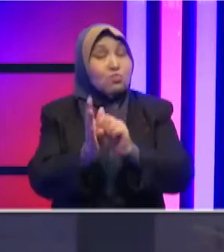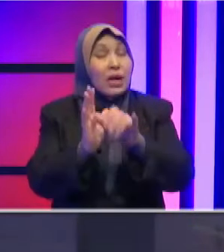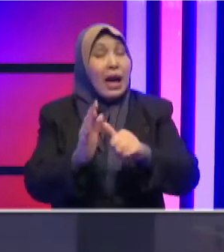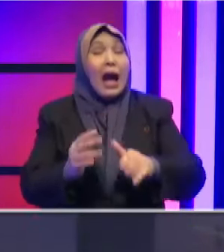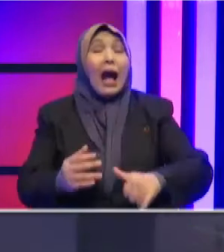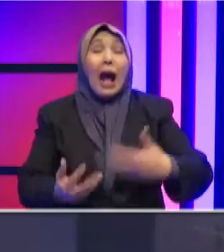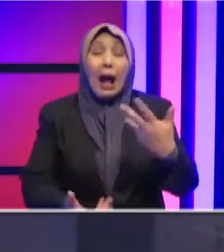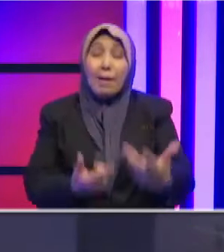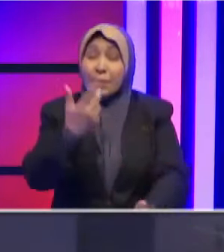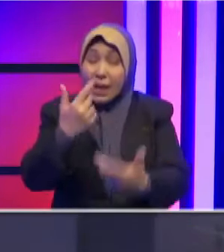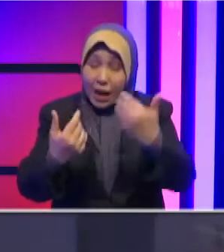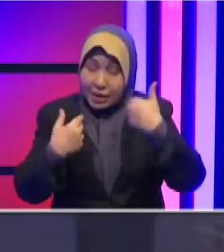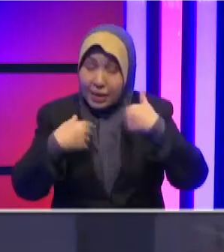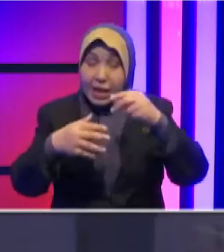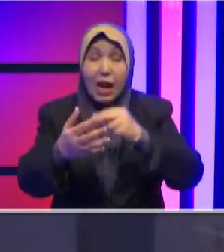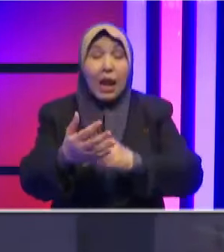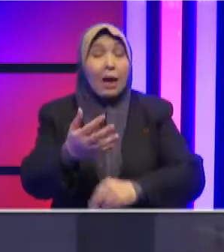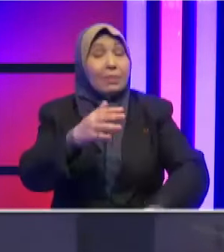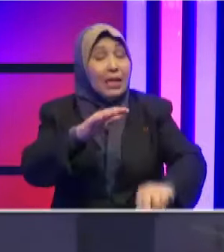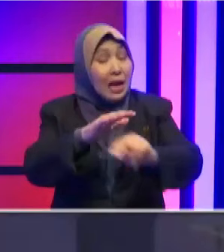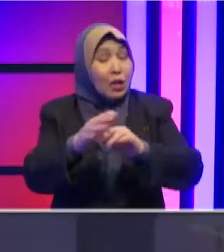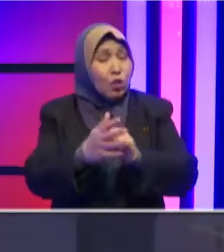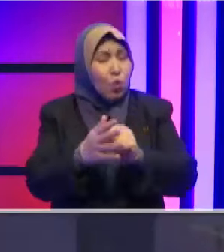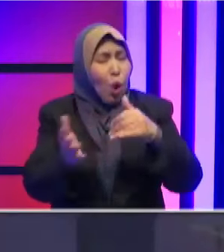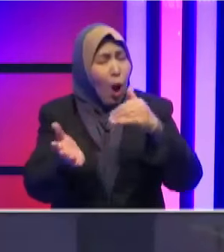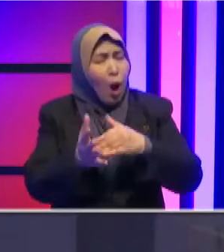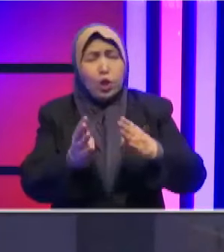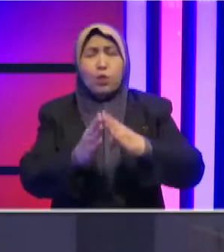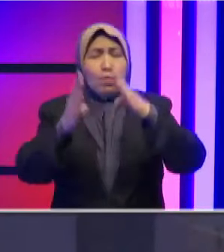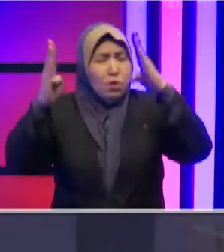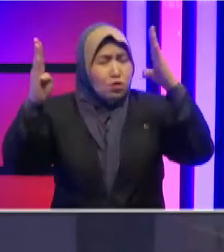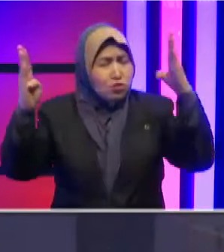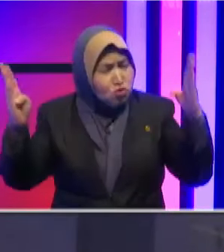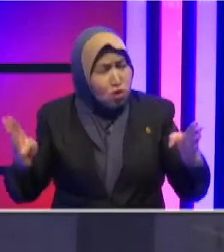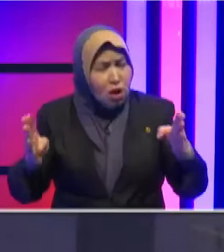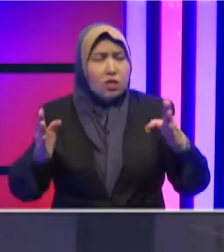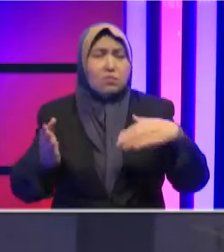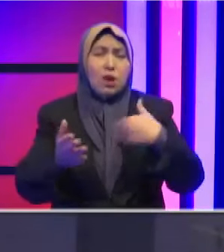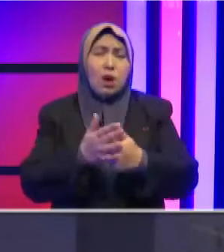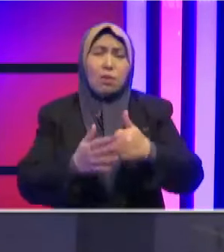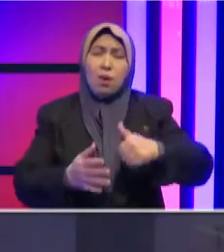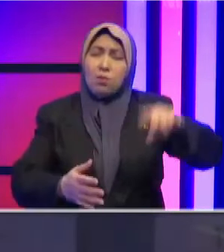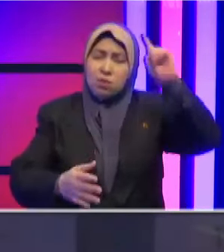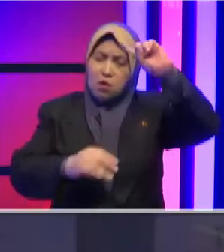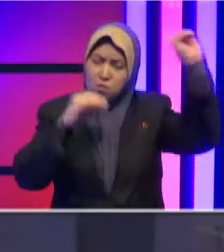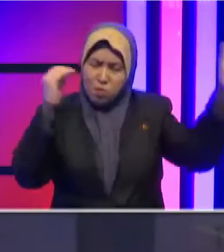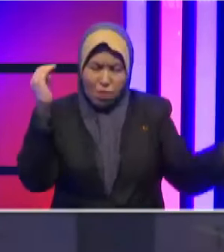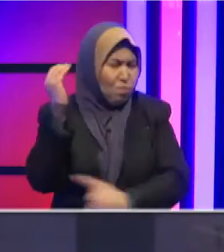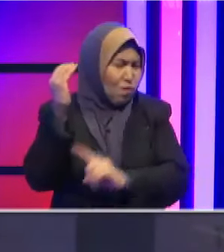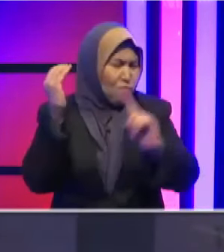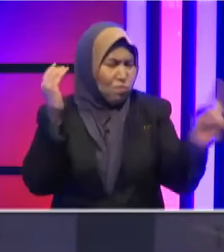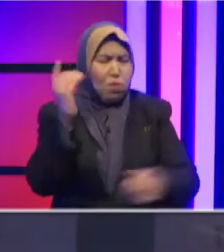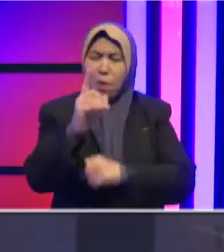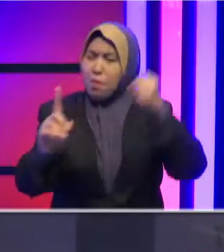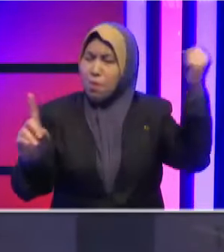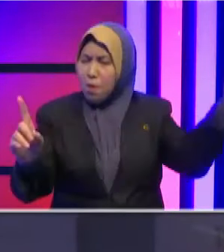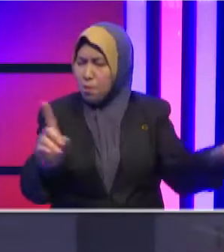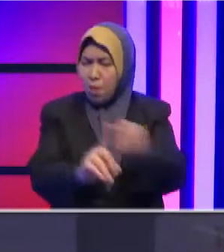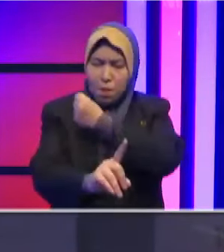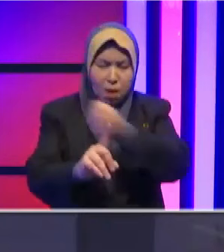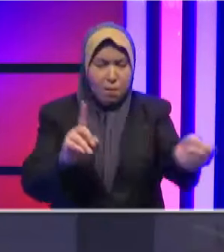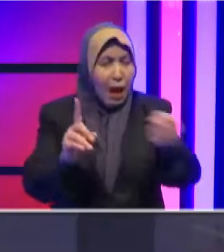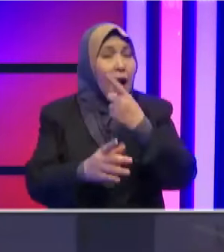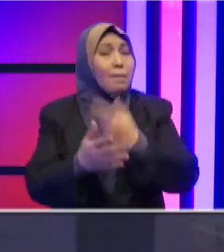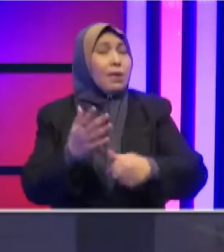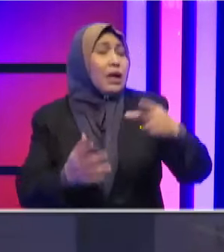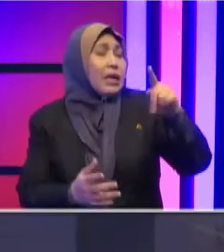ada di dalam api neraka itu makin besar sehingga kamu disiksa oleh Allah subhanahuwata'ala pertanyaan dia disini apel